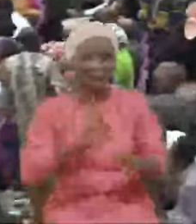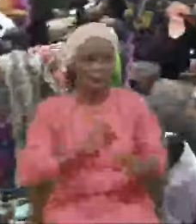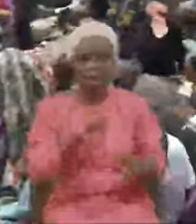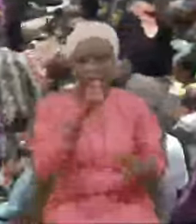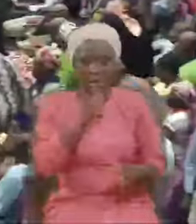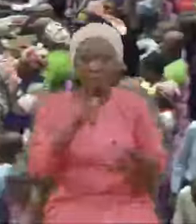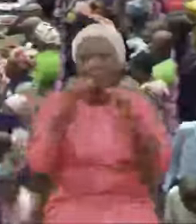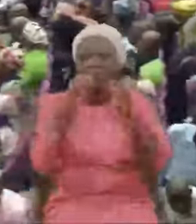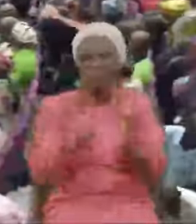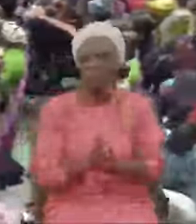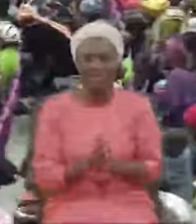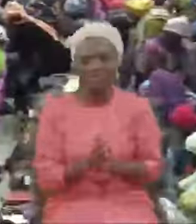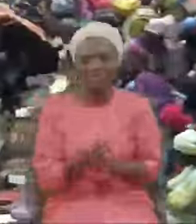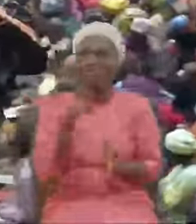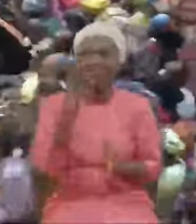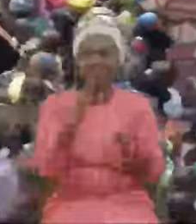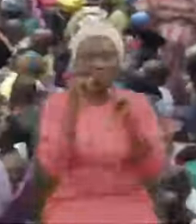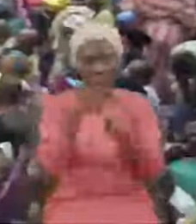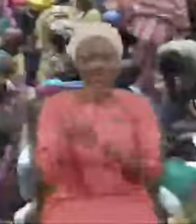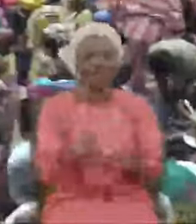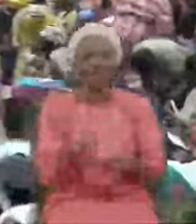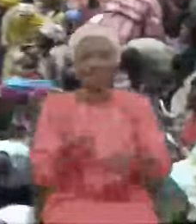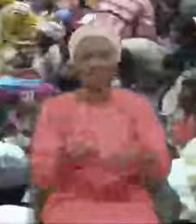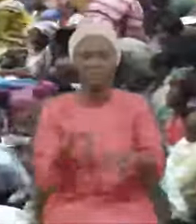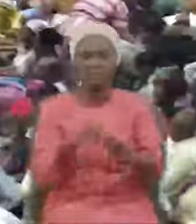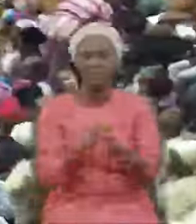béni. Que le Seigneur vous bénisse. Asseyez-vous.